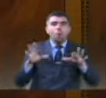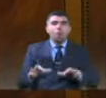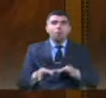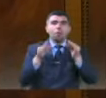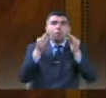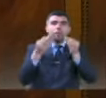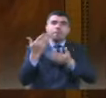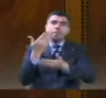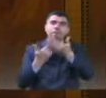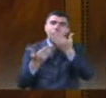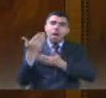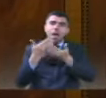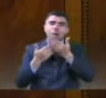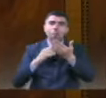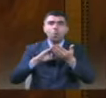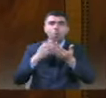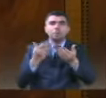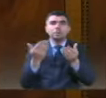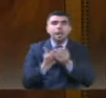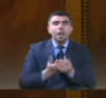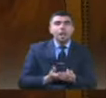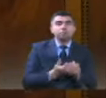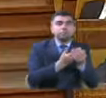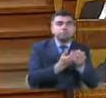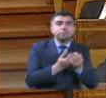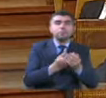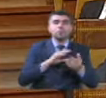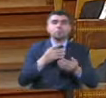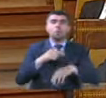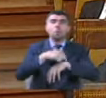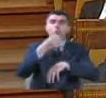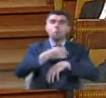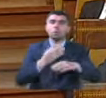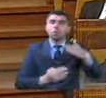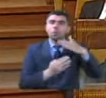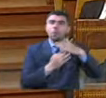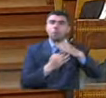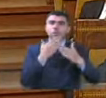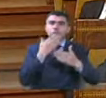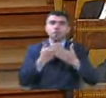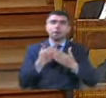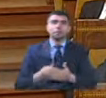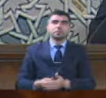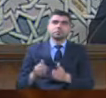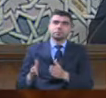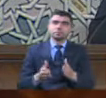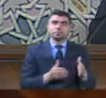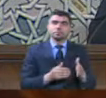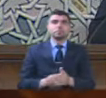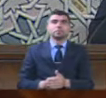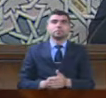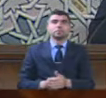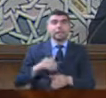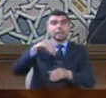التوصل إلى اتفاقيات تقدم للطبقة الشغيلة. شكرا سيدنا، انتهى الوقت. شكرا. الكلمة